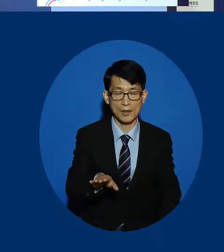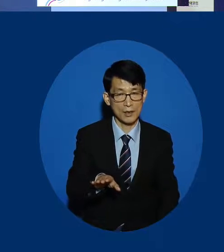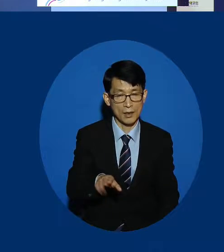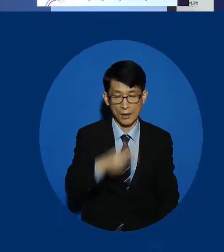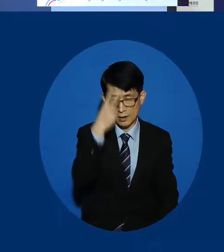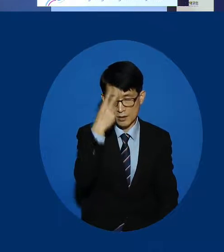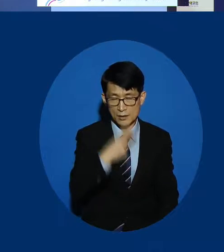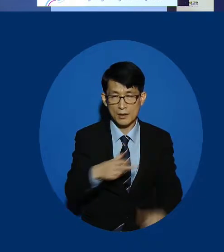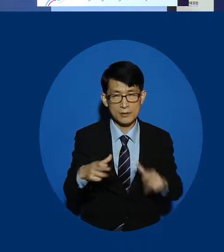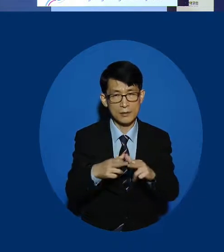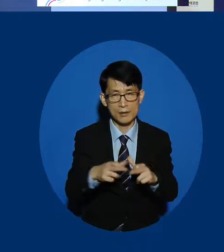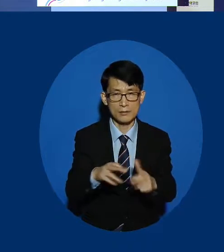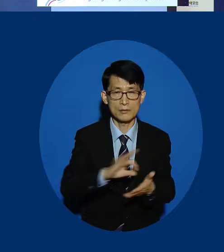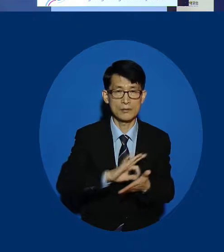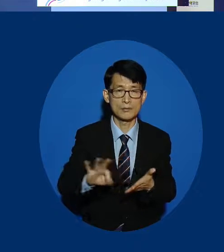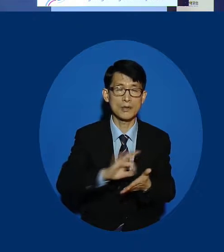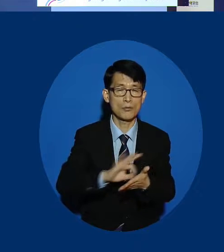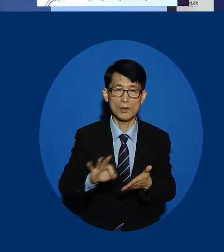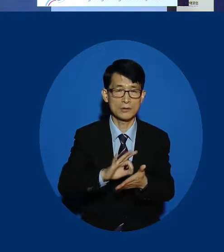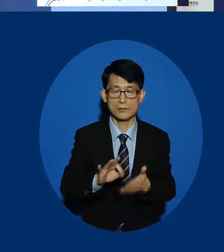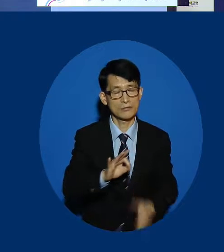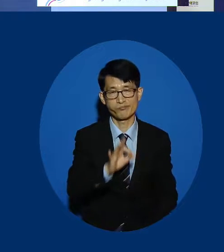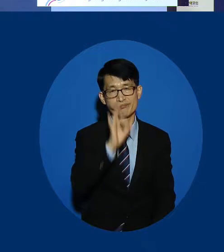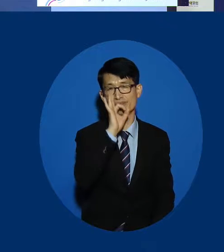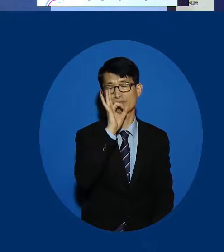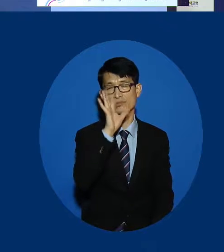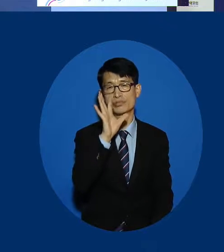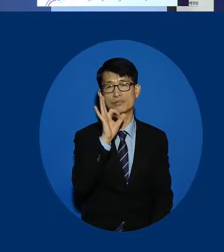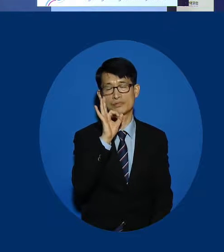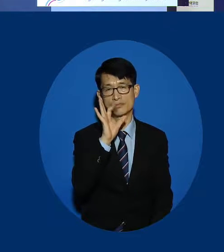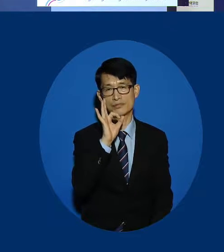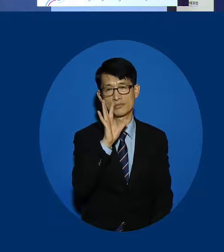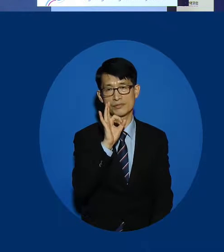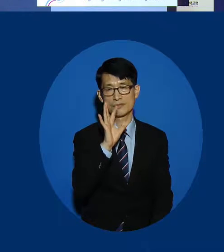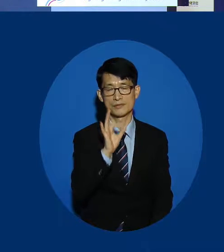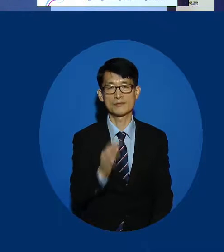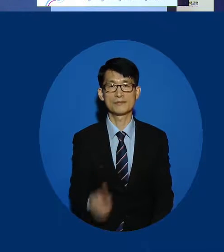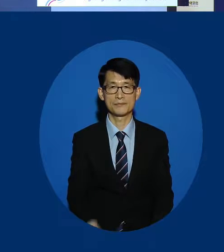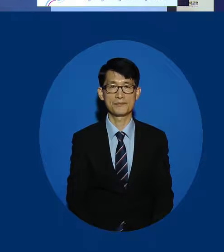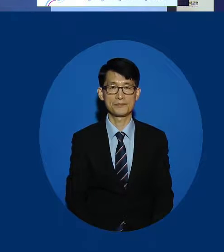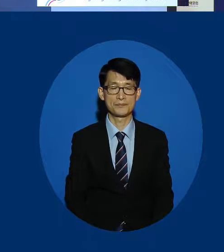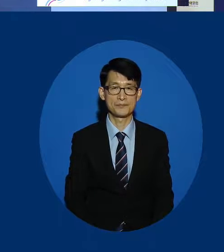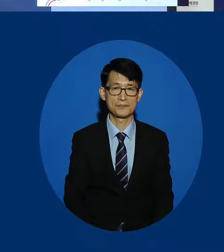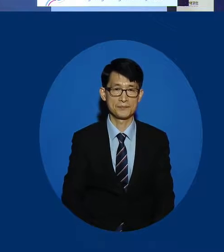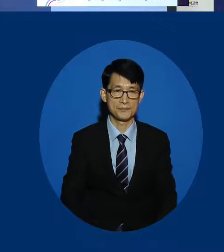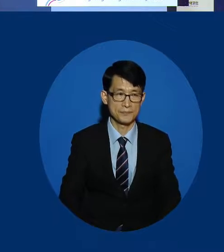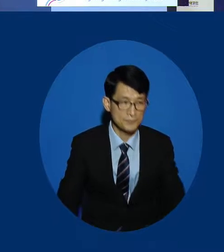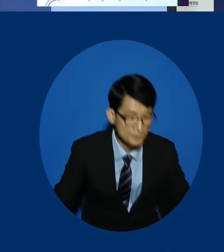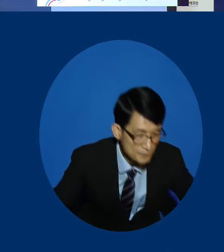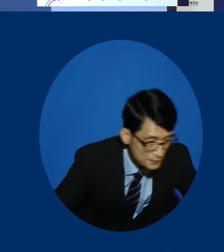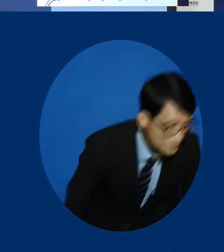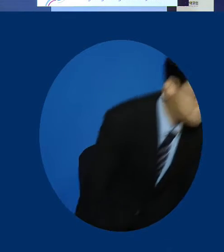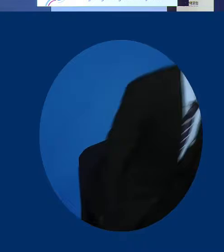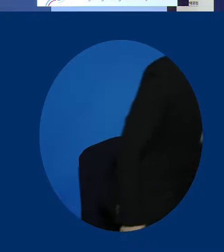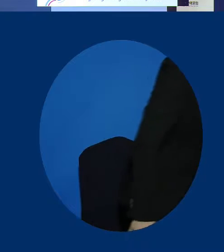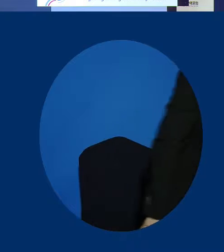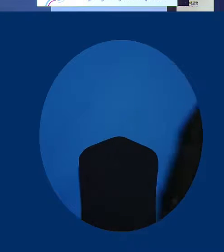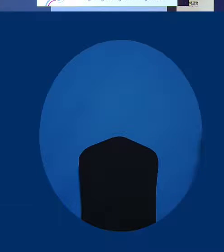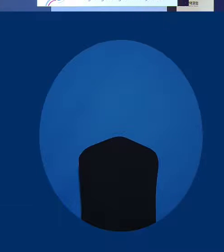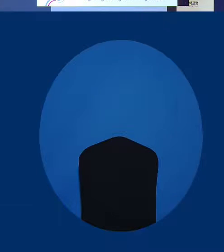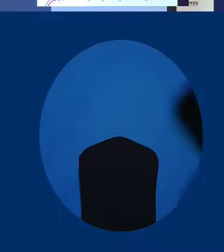않아서 시각장애인들이 이 프로그램을 통해서 전혀 접근을 못했다라는 저희 얘기도 좀 들었습니다.